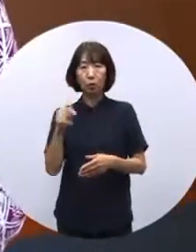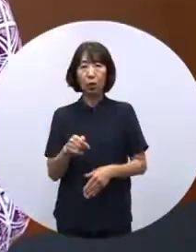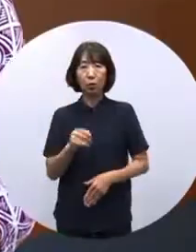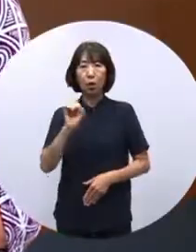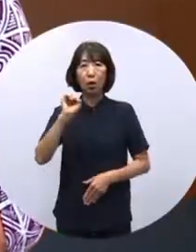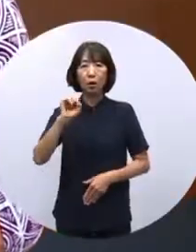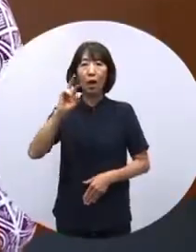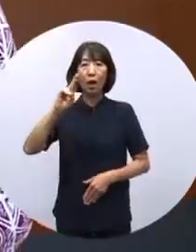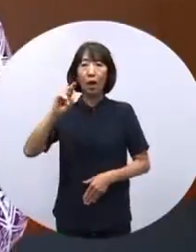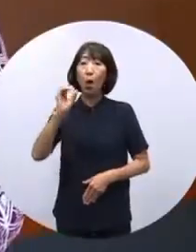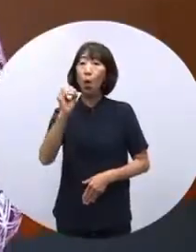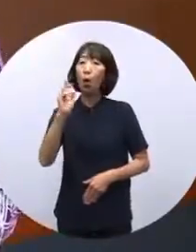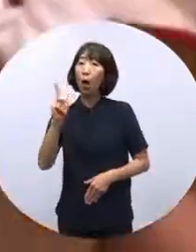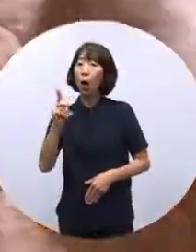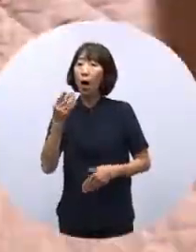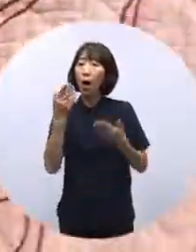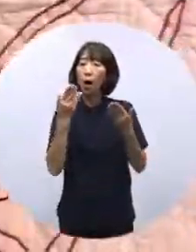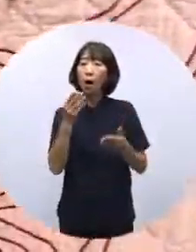学芸員。